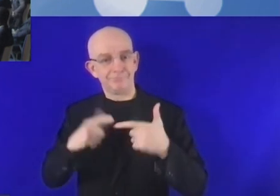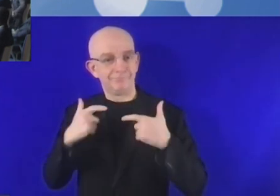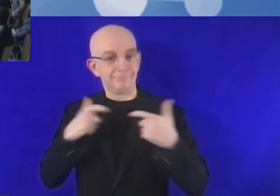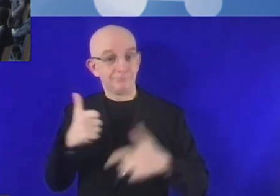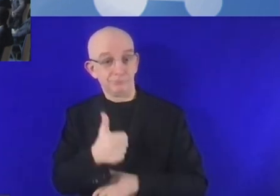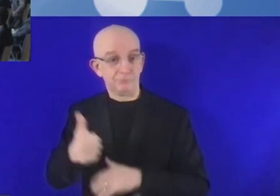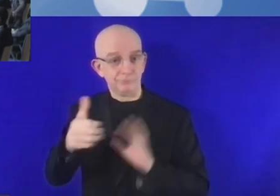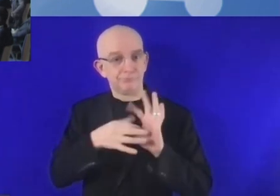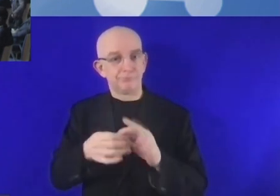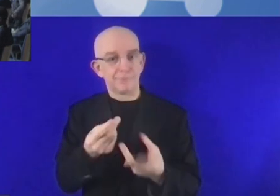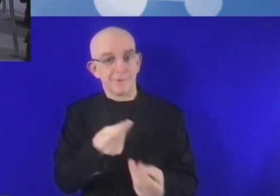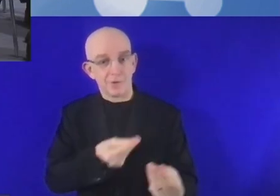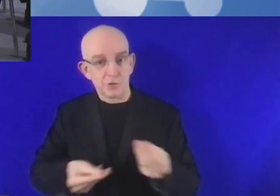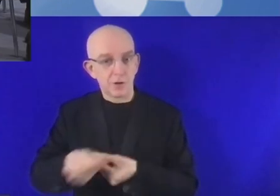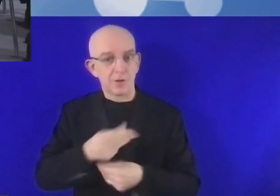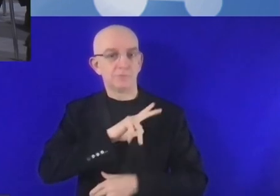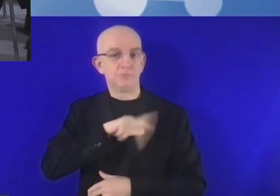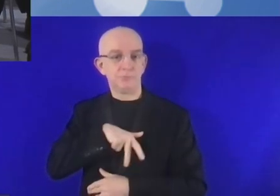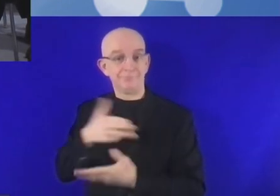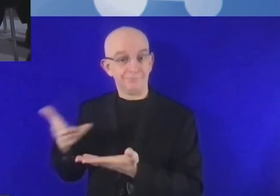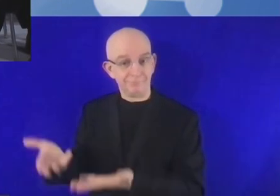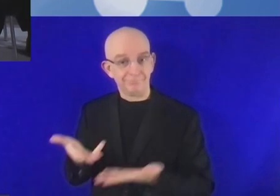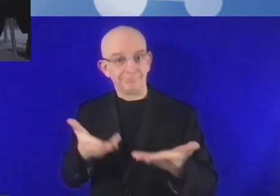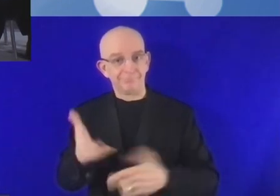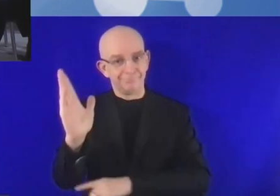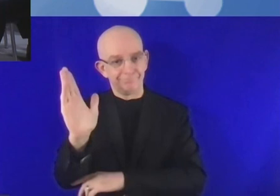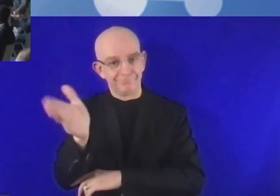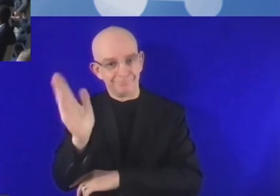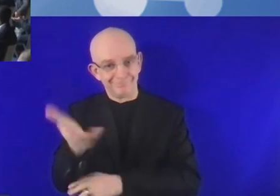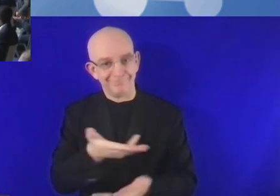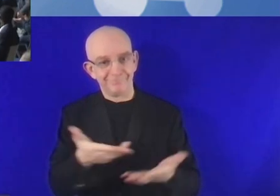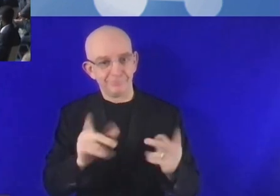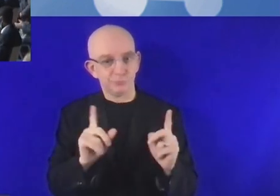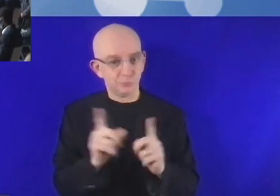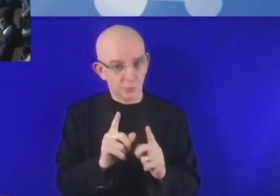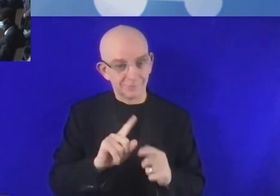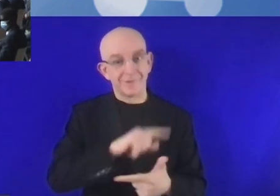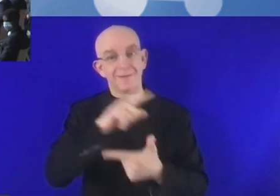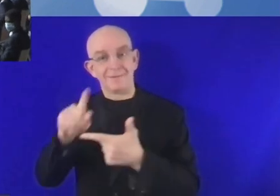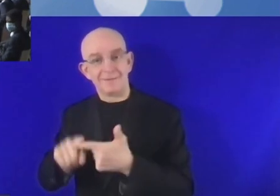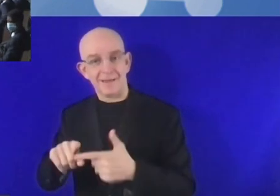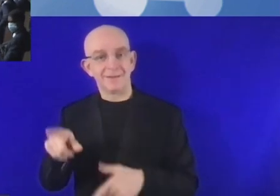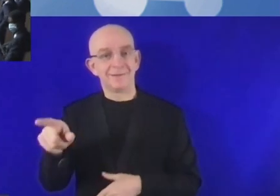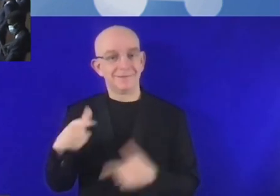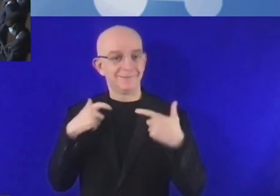Zapraszam do wygłoszenia krótkich uwag wstępnych przed wypowiedzią sekretarza generalnego ONZ.